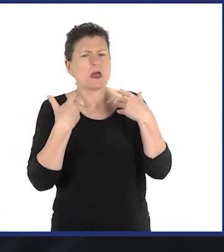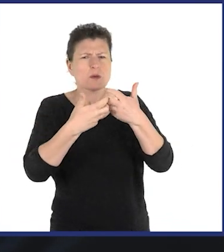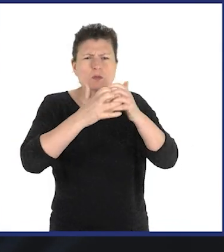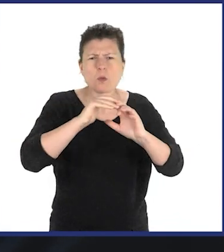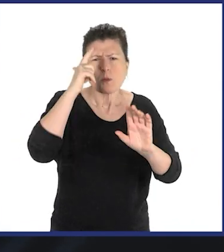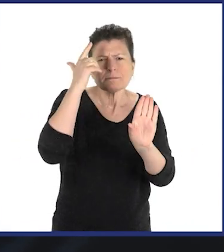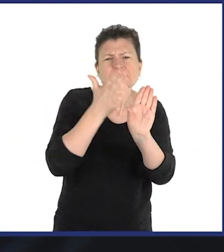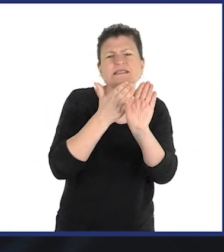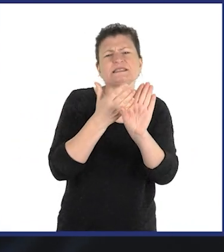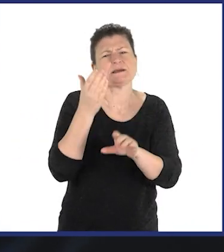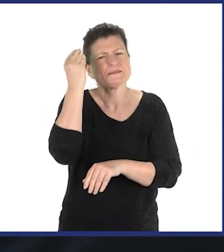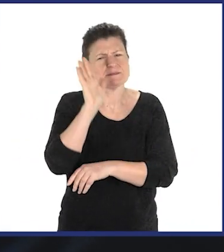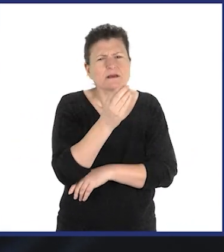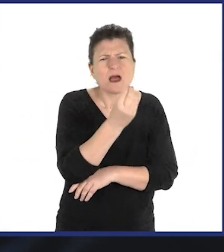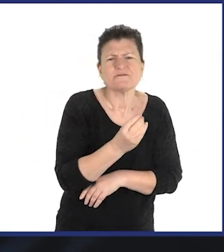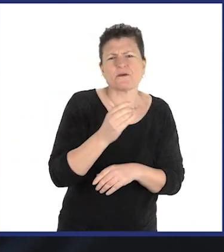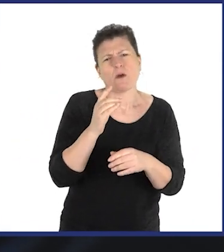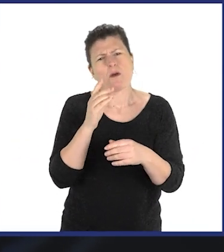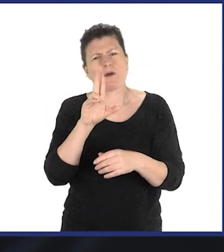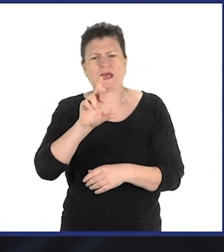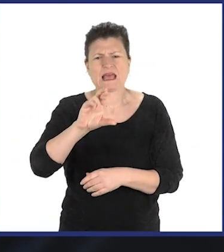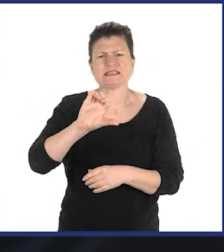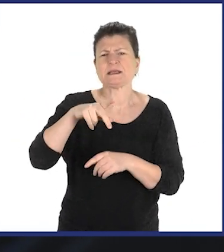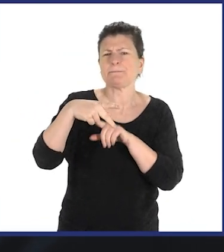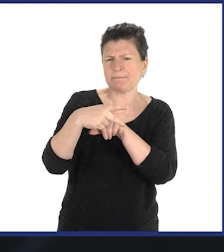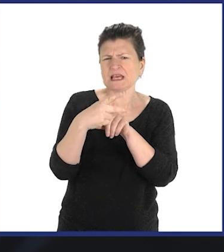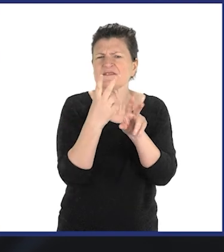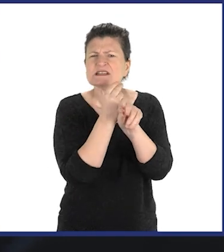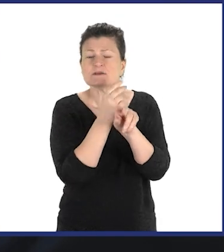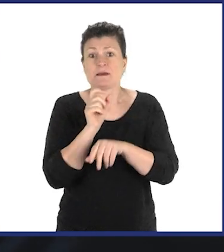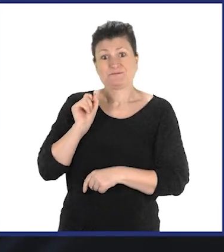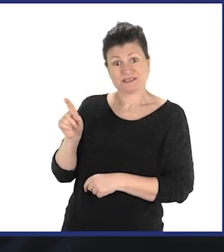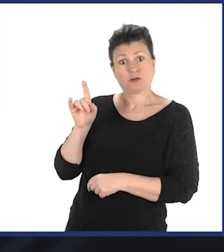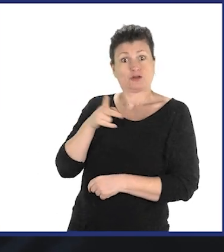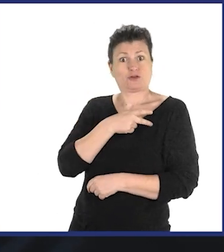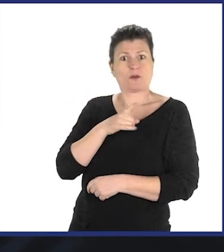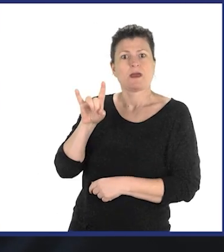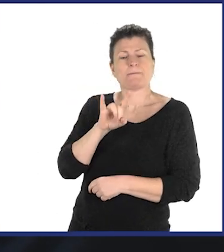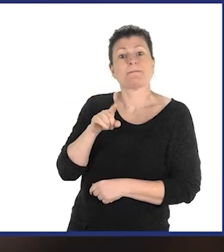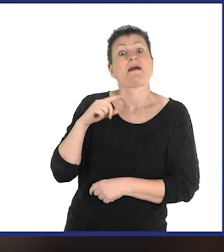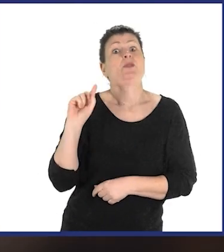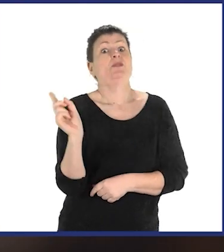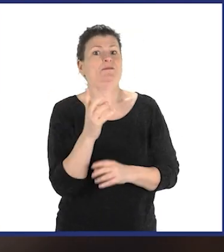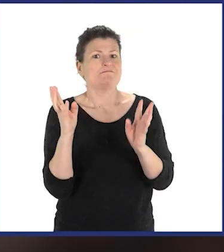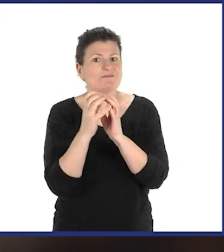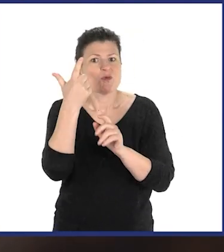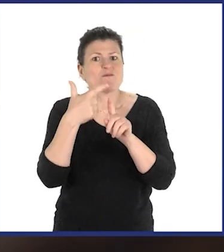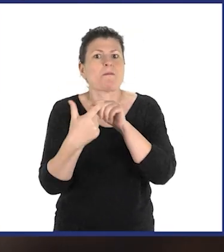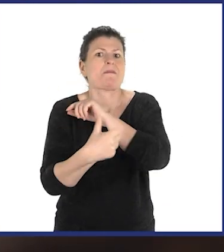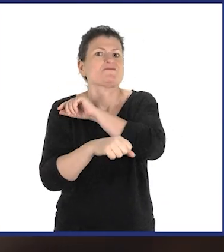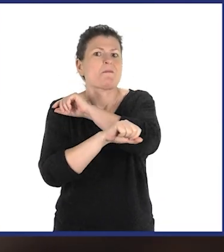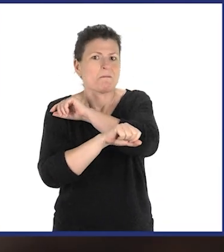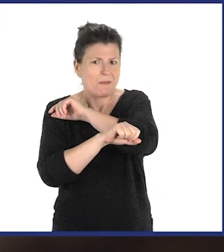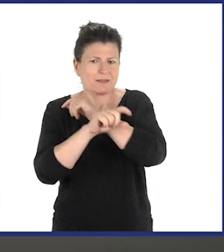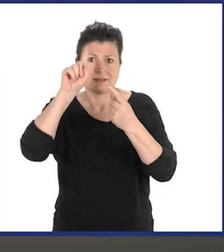au neuropsychologue, au pédopsychiatre, peut-être de faire une RCP en visio. Et elle, c'est le docteur Herpin. Tous se réunissent 2 fois